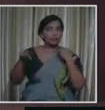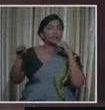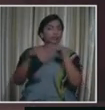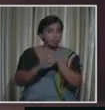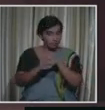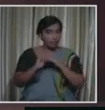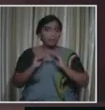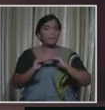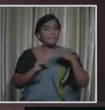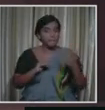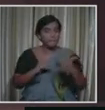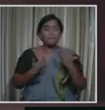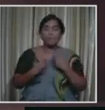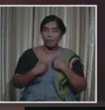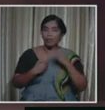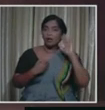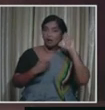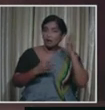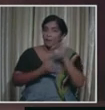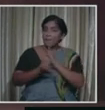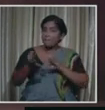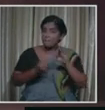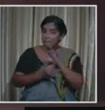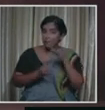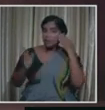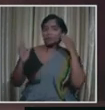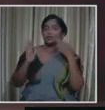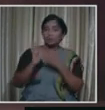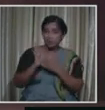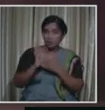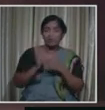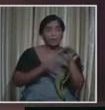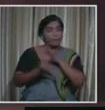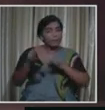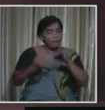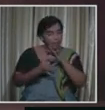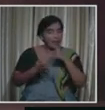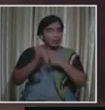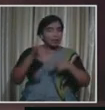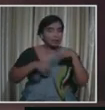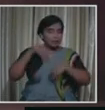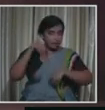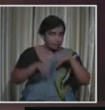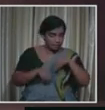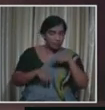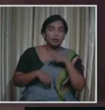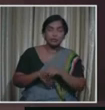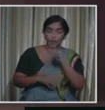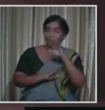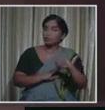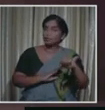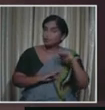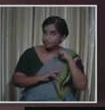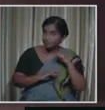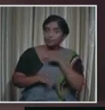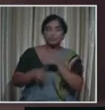පසුව අපි විශේෂයෙන්ම මේ ප්‍රජාතන්ත්‍රවාදය පිළිබඳව මේ ප්‍රජාතන්ත්‍රවාදී දේශපාලන ව්‍යුහය ශක්තිමත් කරමින්